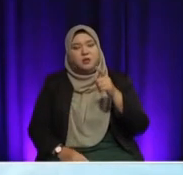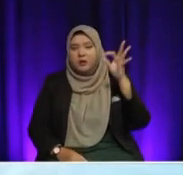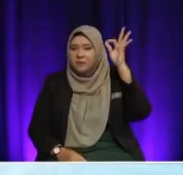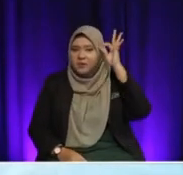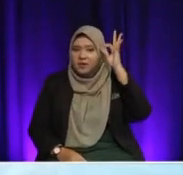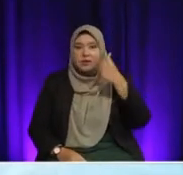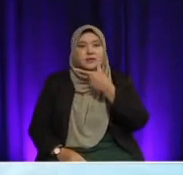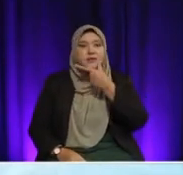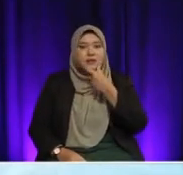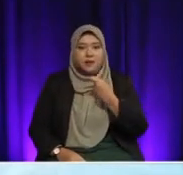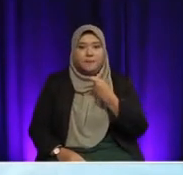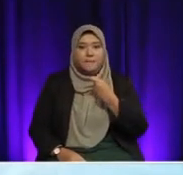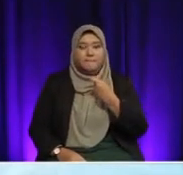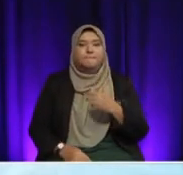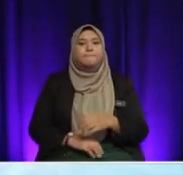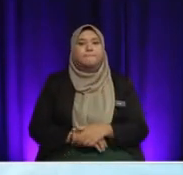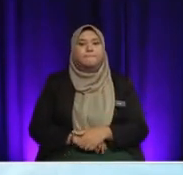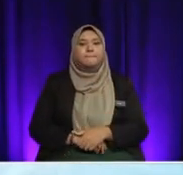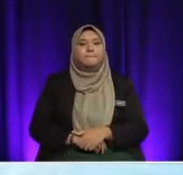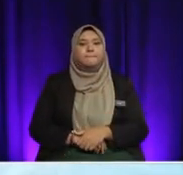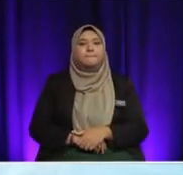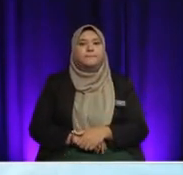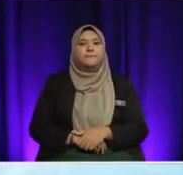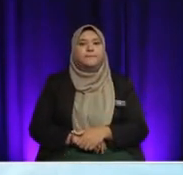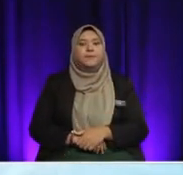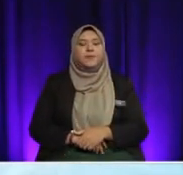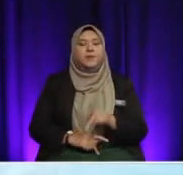sekata, tekstur dia lembut dan kenyal.